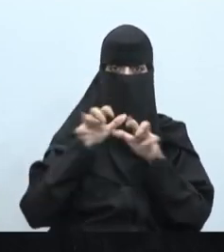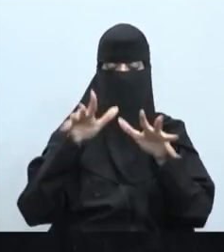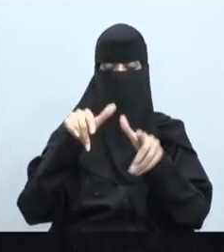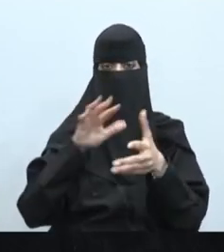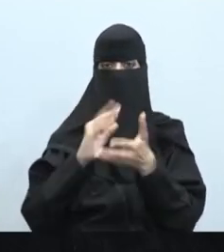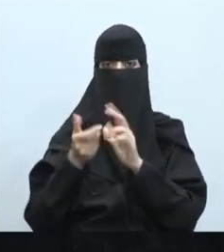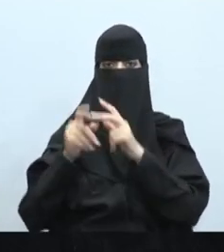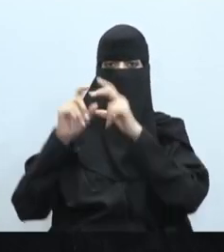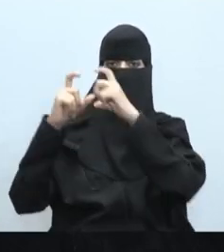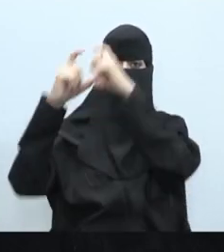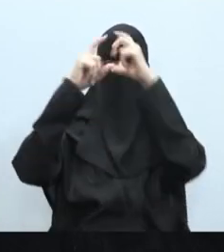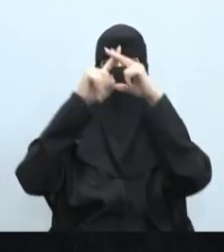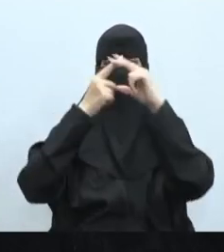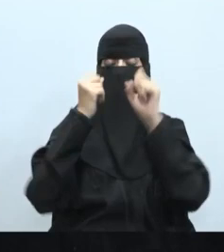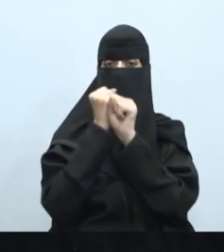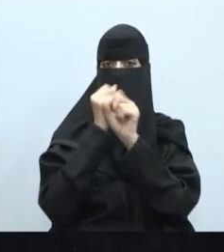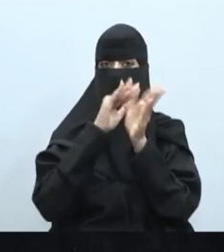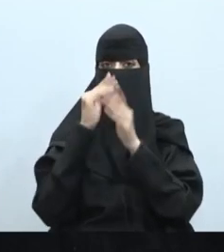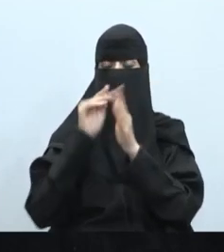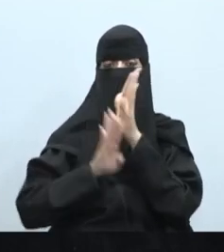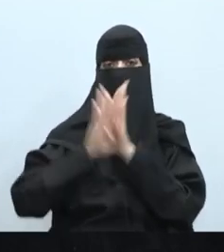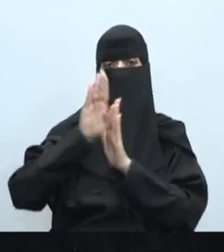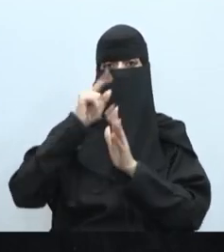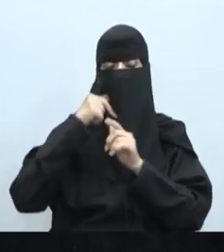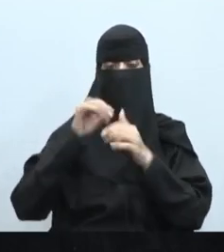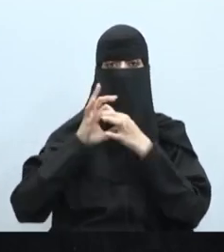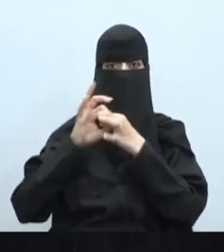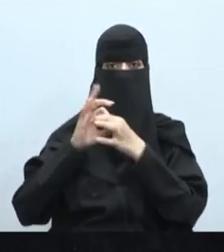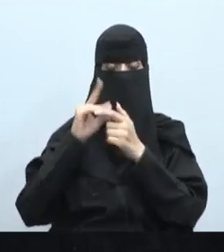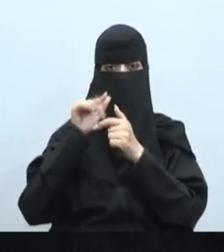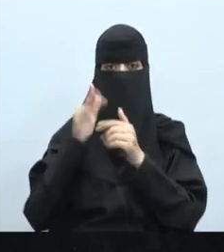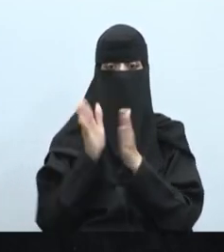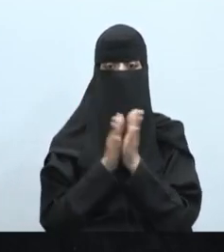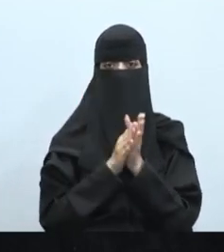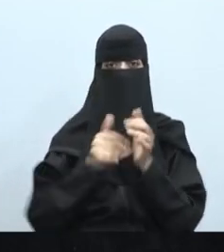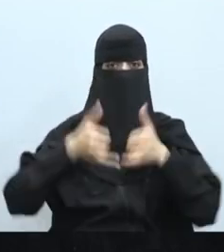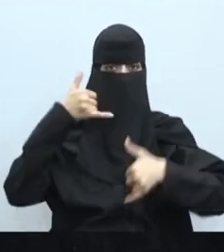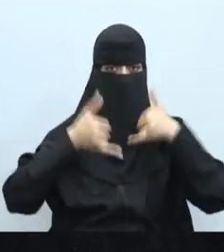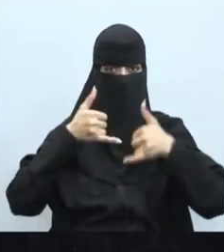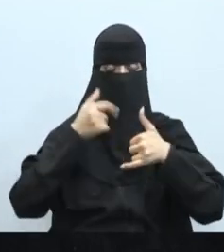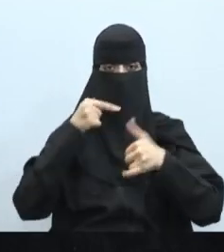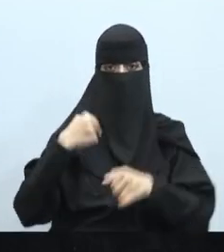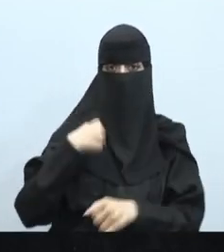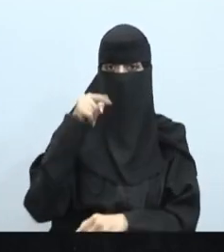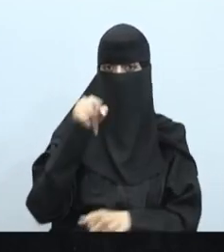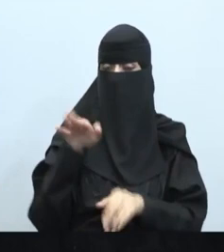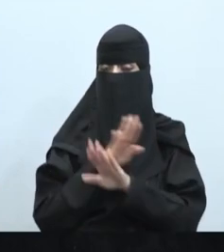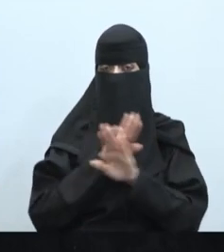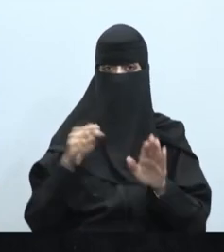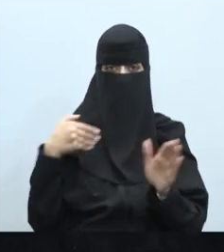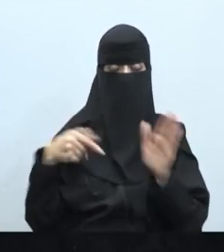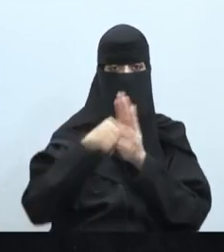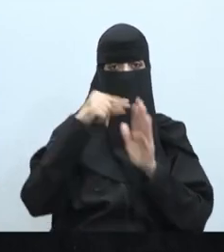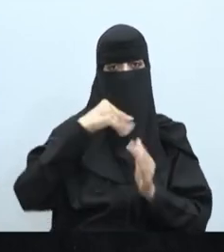الاقمار الصناعيه التي تعمل على تطوير الاتصالات ابنائي وبناته الطلاب انا وانتم ننهي هذا